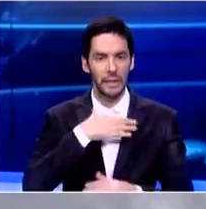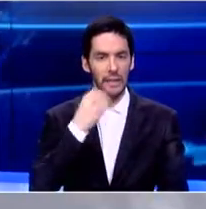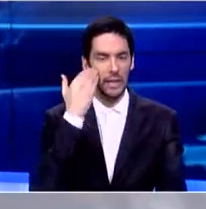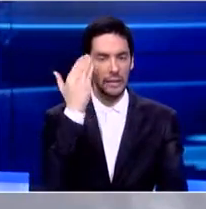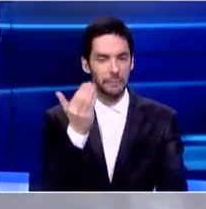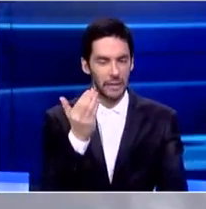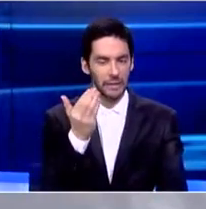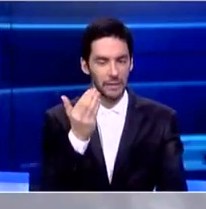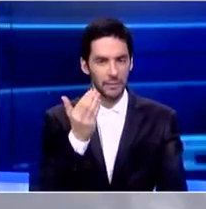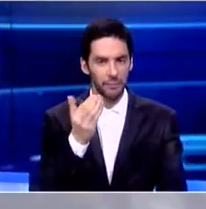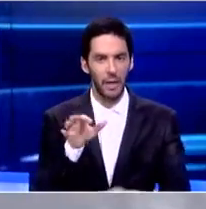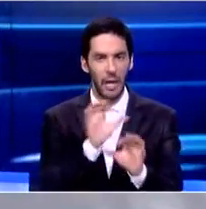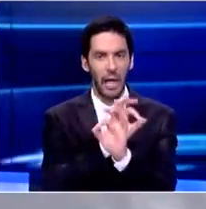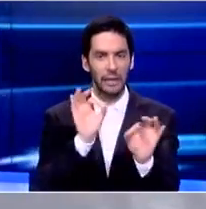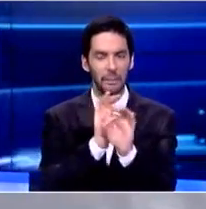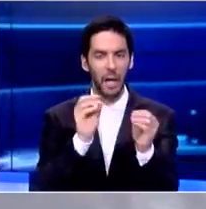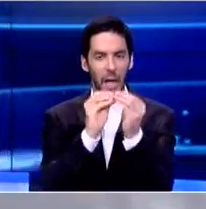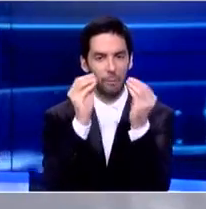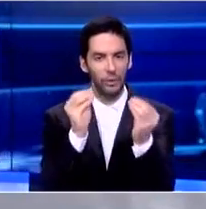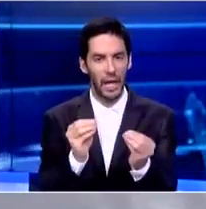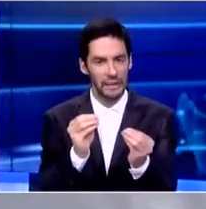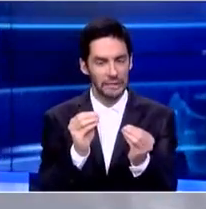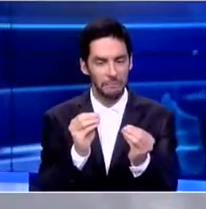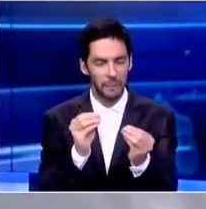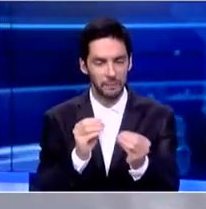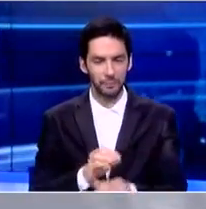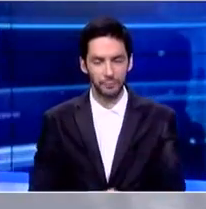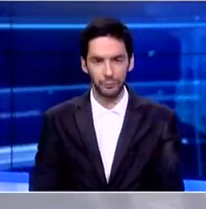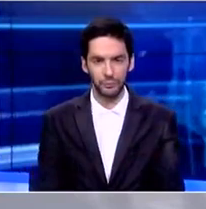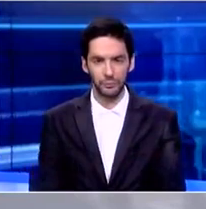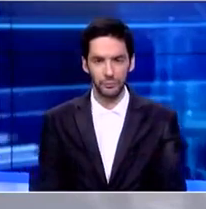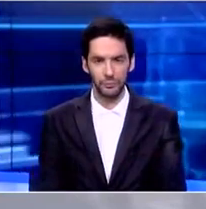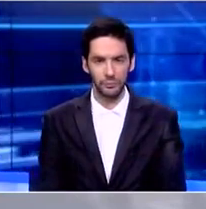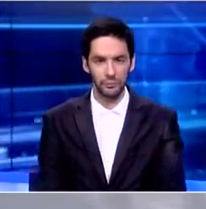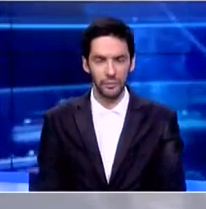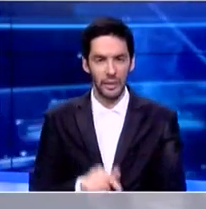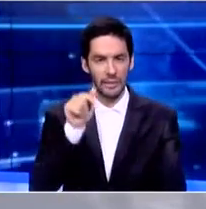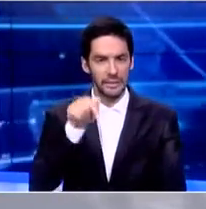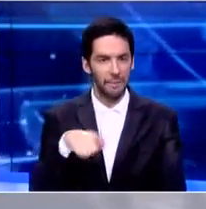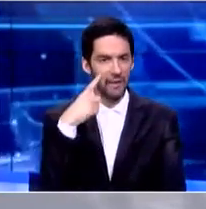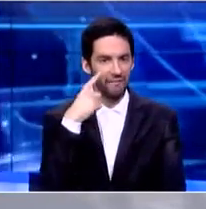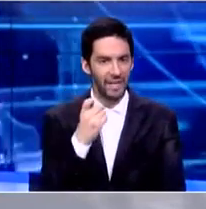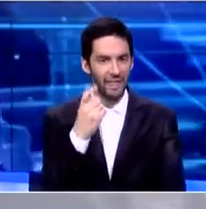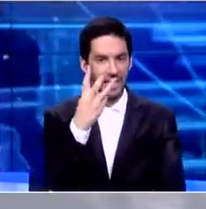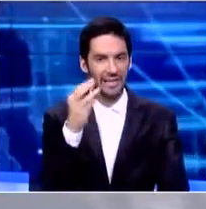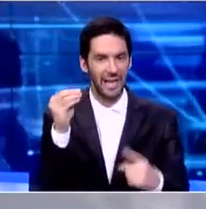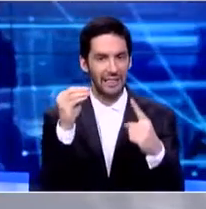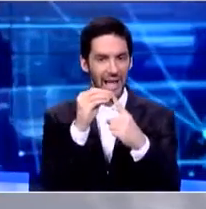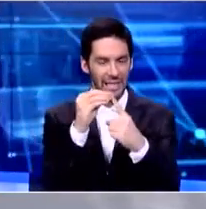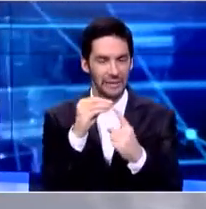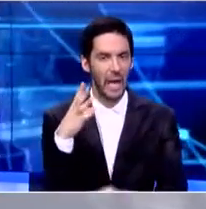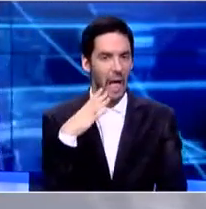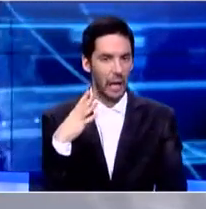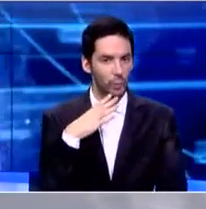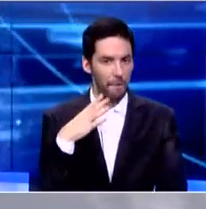Έχω μπροστά μου τα σημερινά δεδομένα για τα νέα περιστατικά COVID-19. Τα νέα επιβεβαιωμένα κρούσματα είναι 36 από